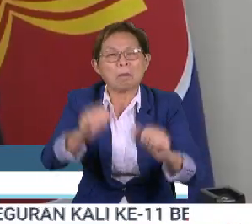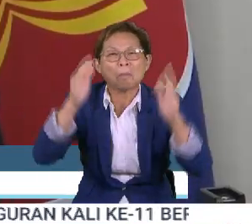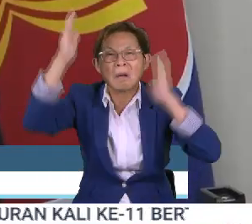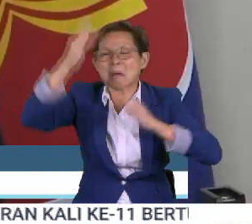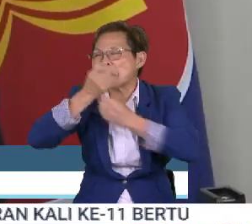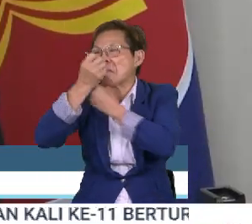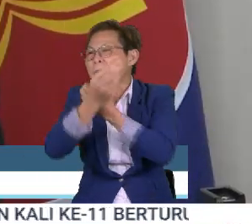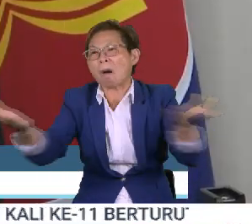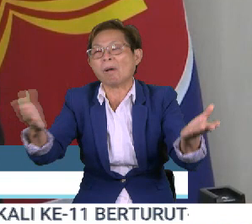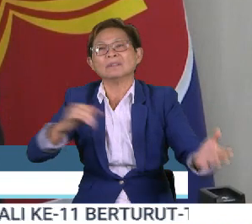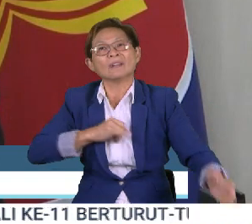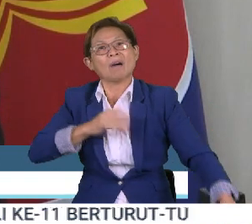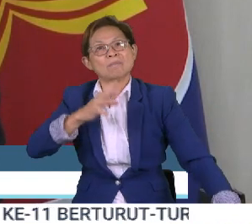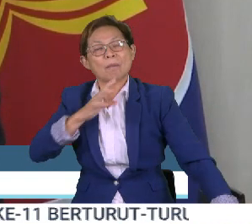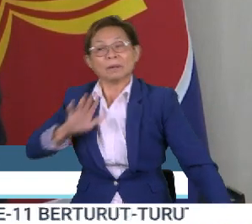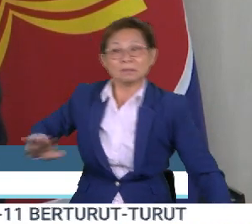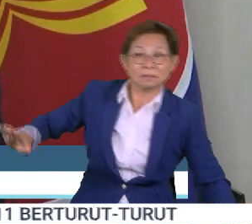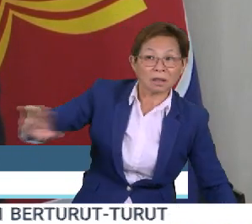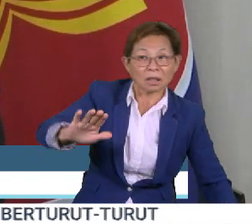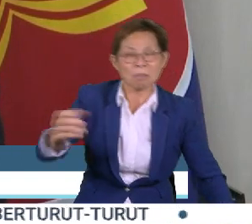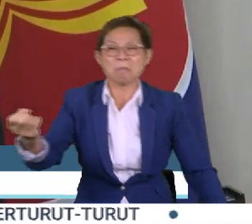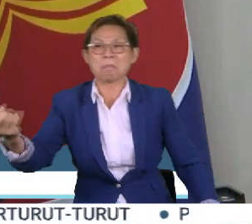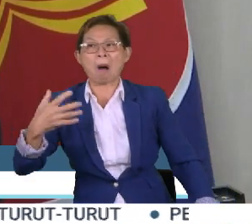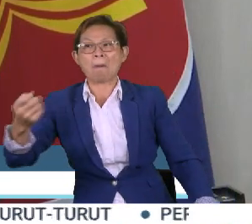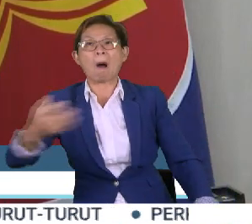sementara mereka menyuarakan